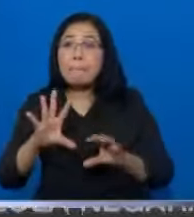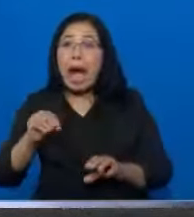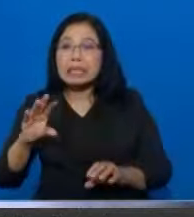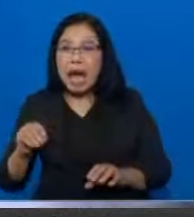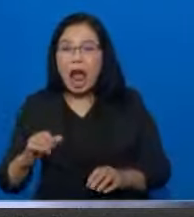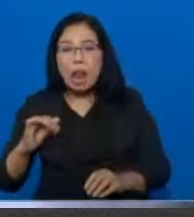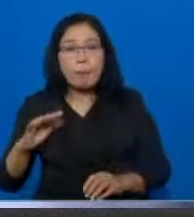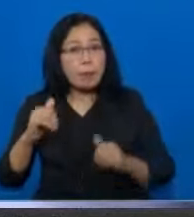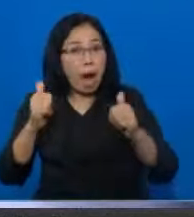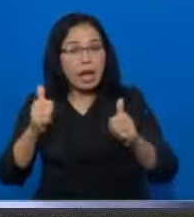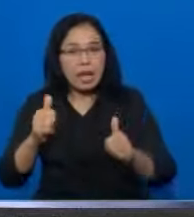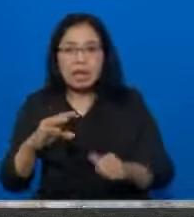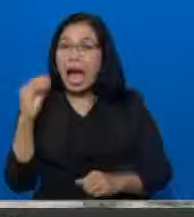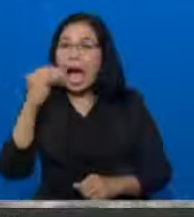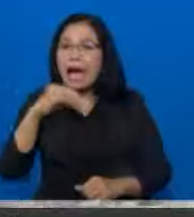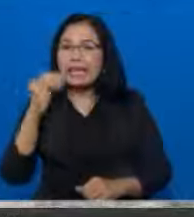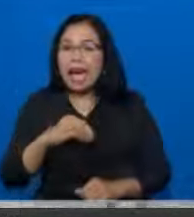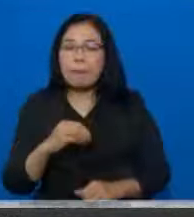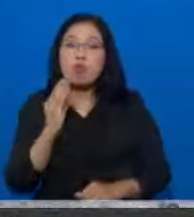lebih terasa ya.